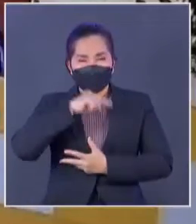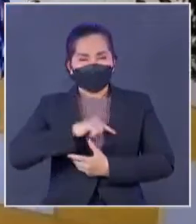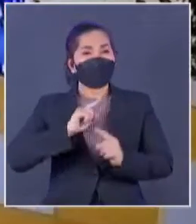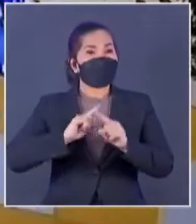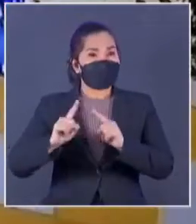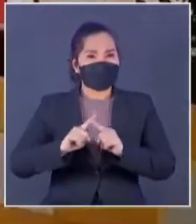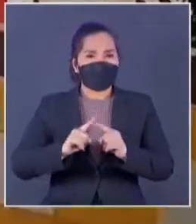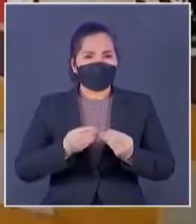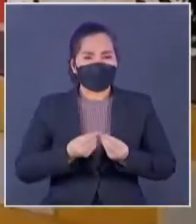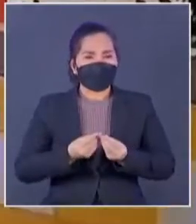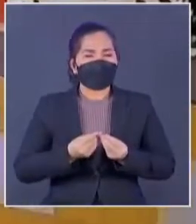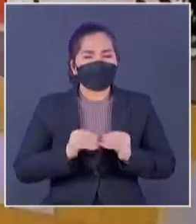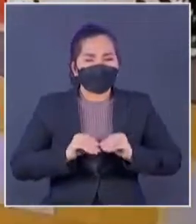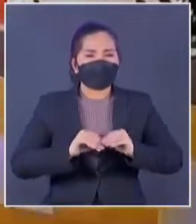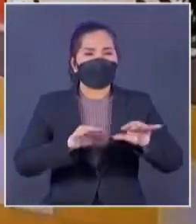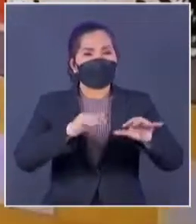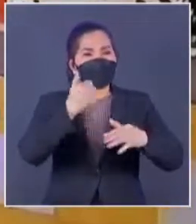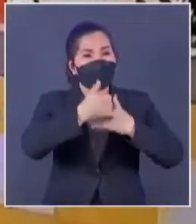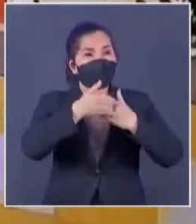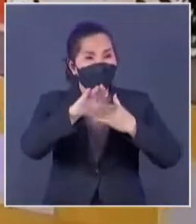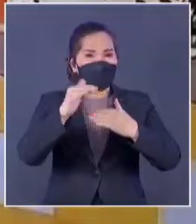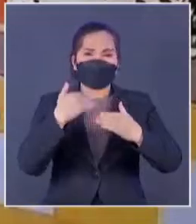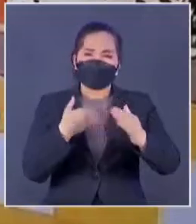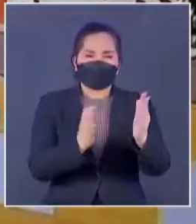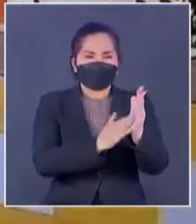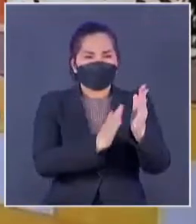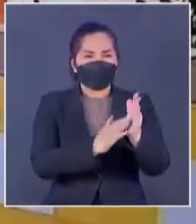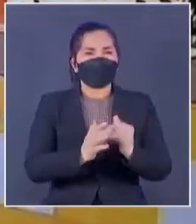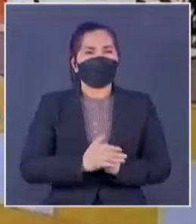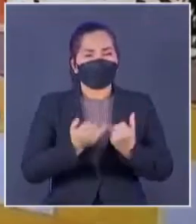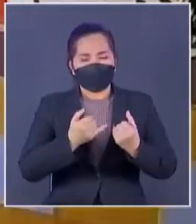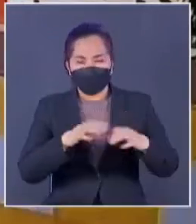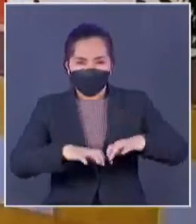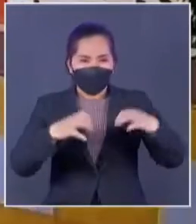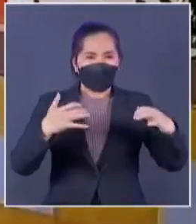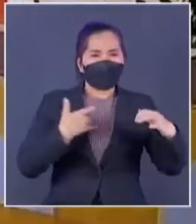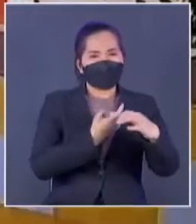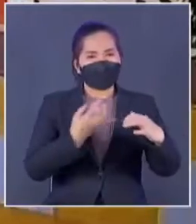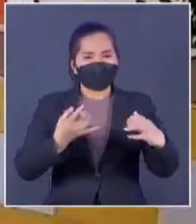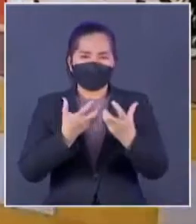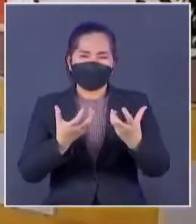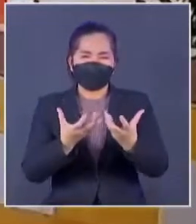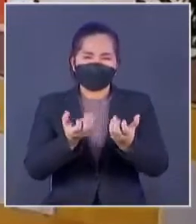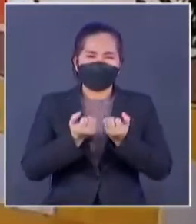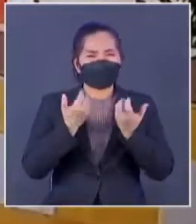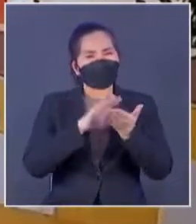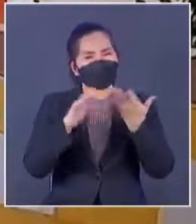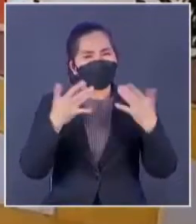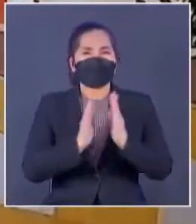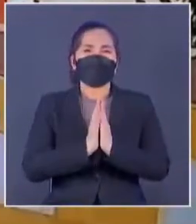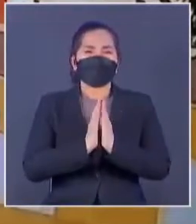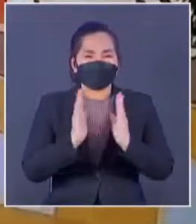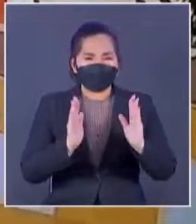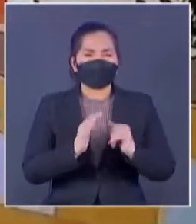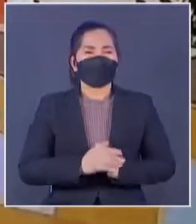ธรรมเนียมประเพณีวัฒนธรรมไทยเอาไปเผยแพร่ที่นั่นด้วยนี่ตอนนี้ก็แกะกล่องเลยนะครับแกะกล่องโอ้ของมาถึงแล้วค่ะนี่ขอบพระคุณนะ